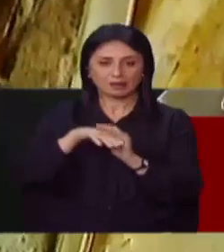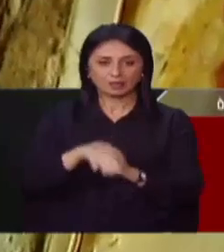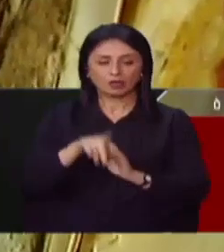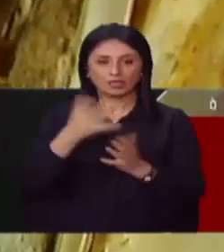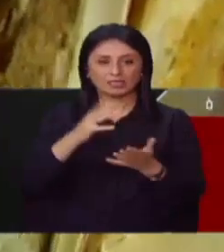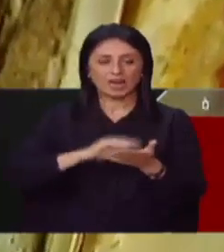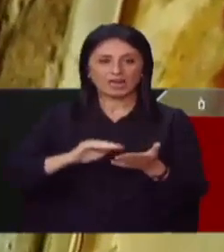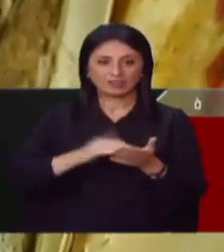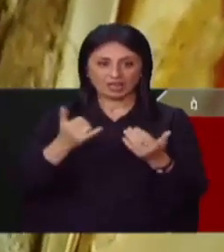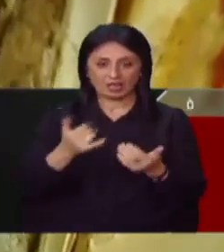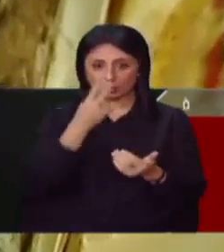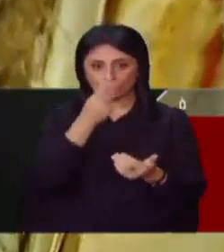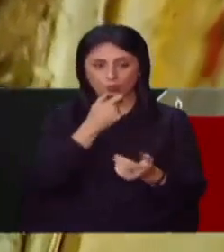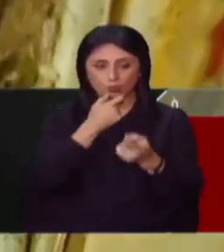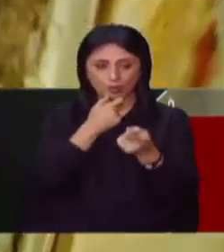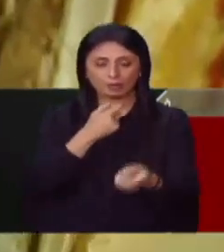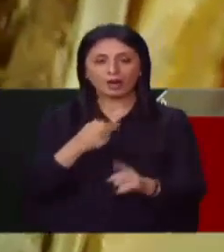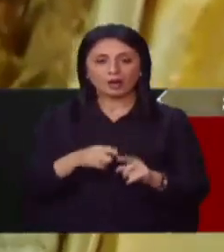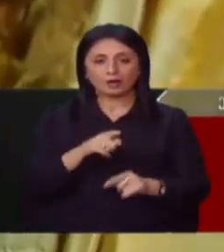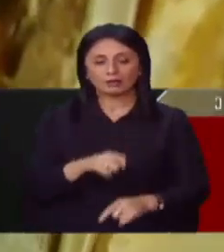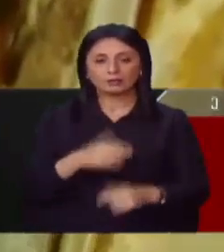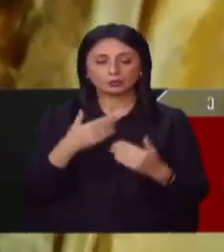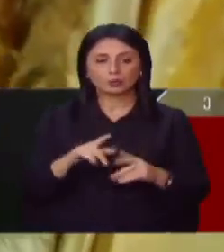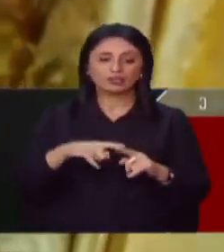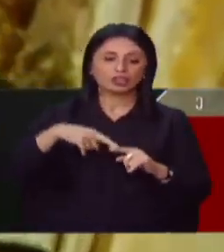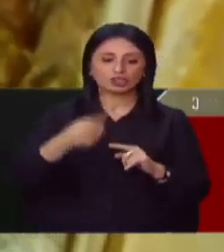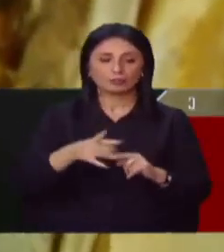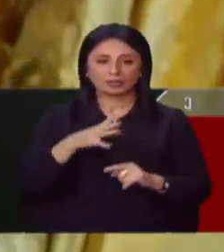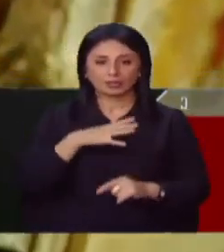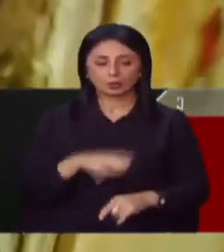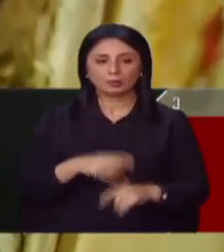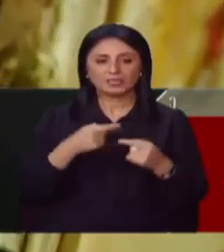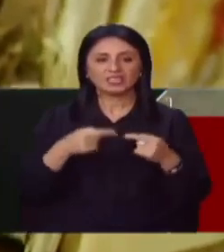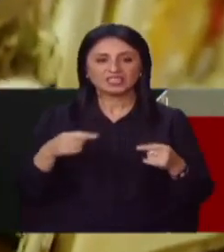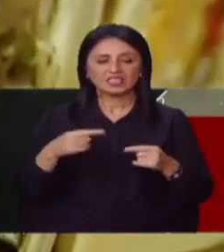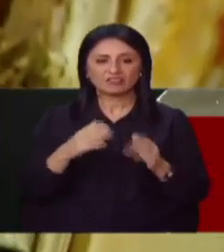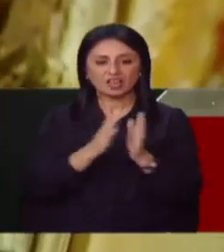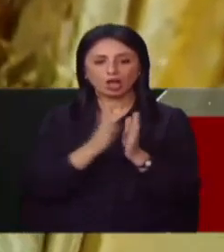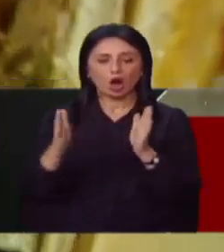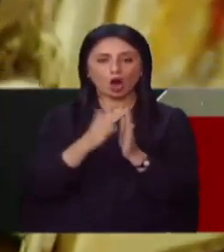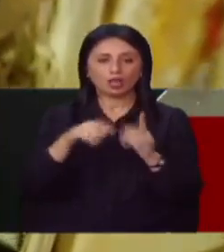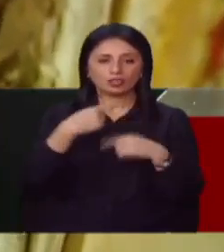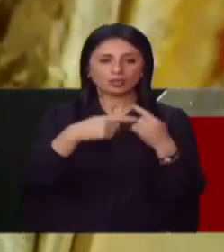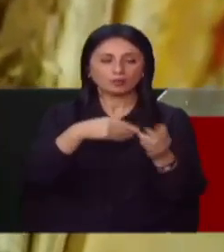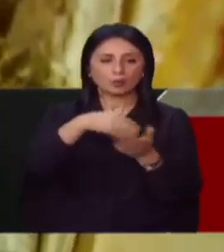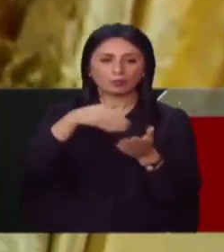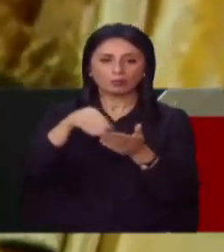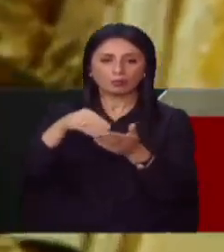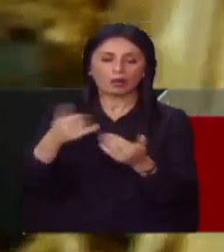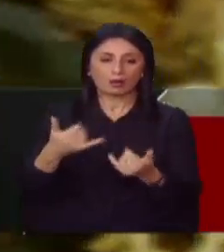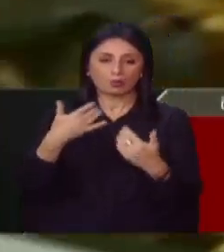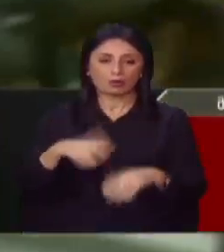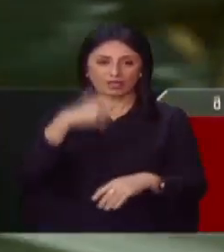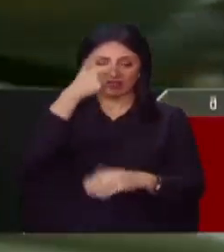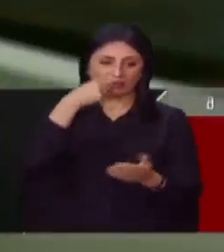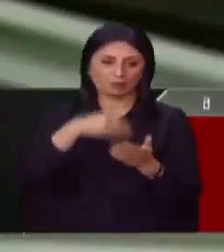ეს ხელნაწერი, რომელსაც ახლა თქვენ უყურებთ და უკვე შემდეგ იყო სხვადასხვა კოლექციონერების ხელში და დღეს აი თქვენ იცით რომ